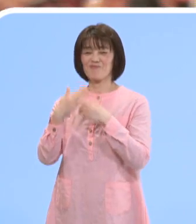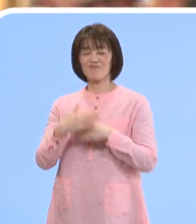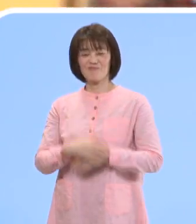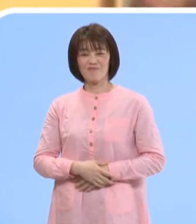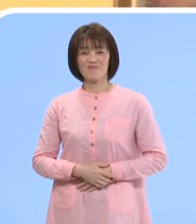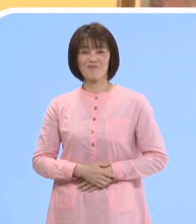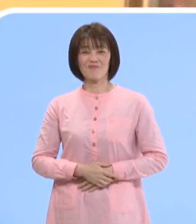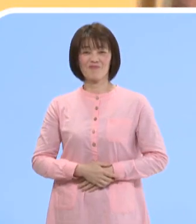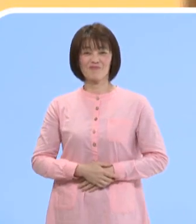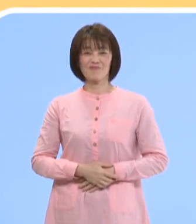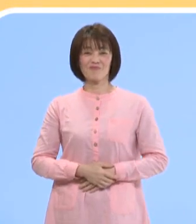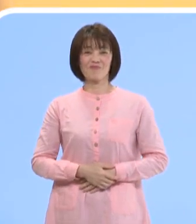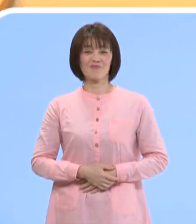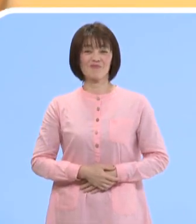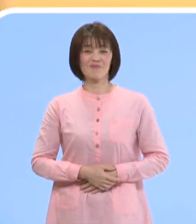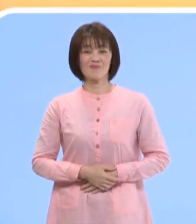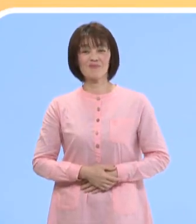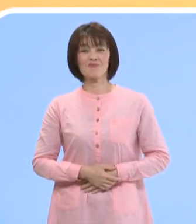り。